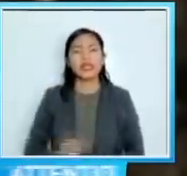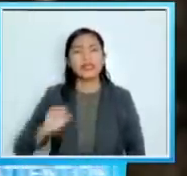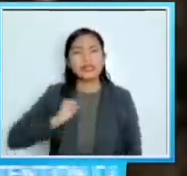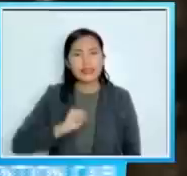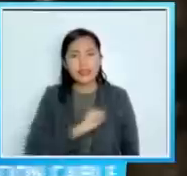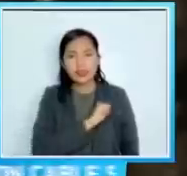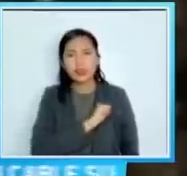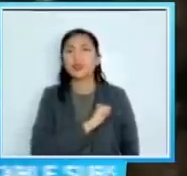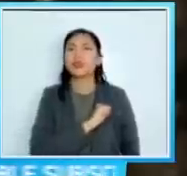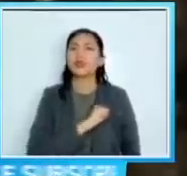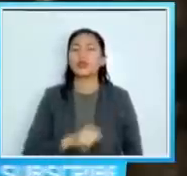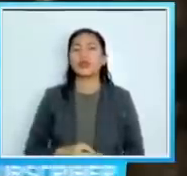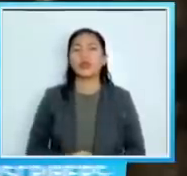maaring